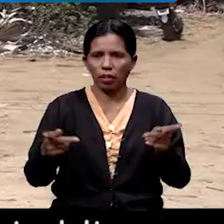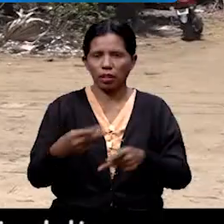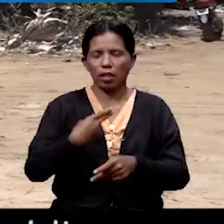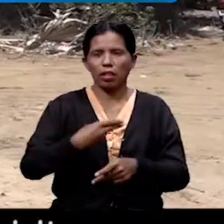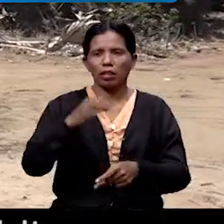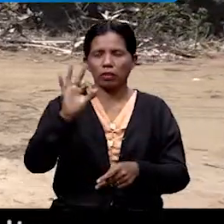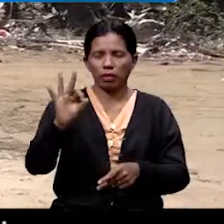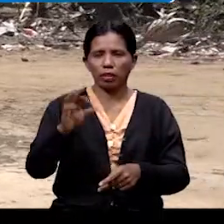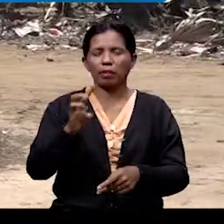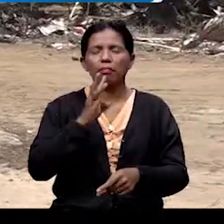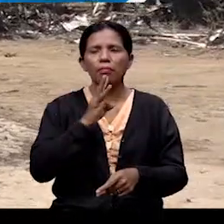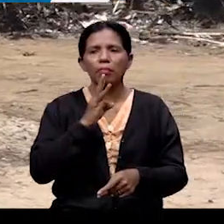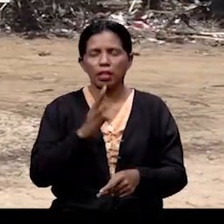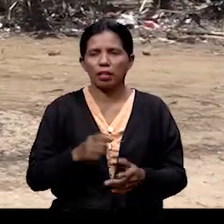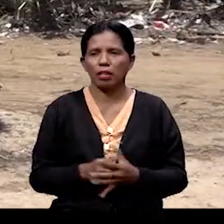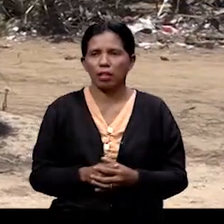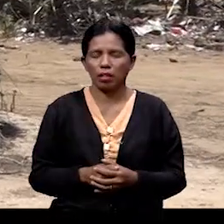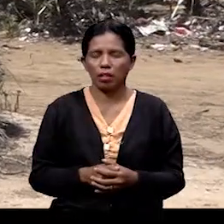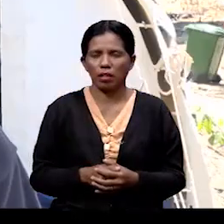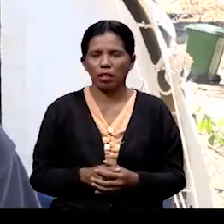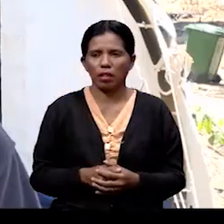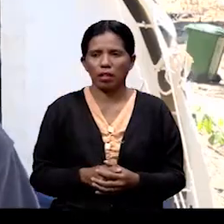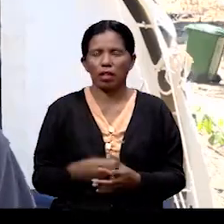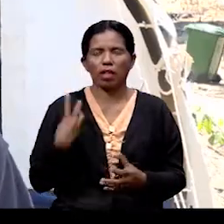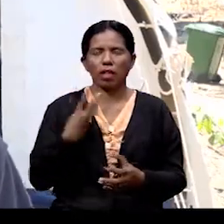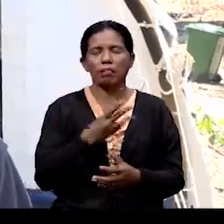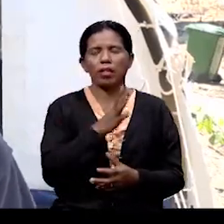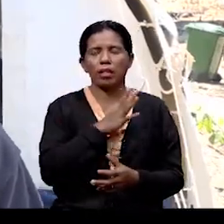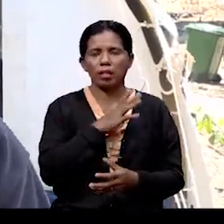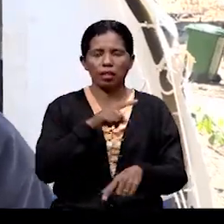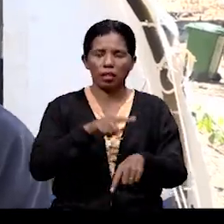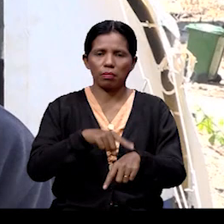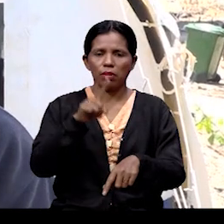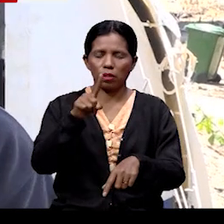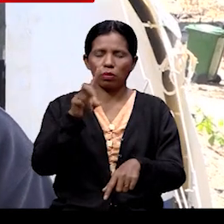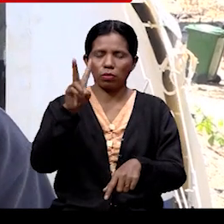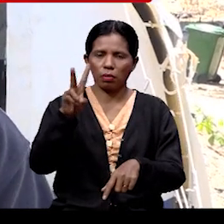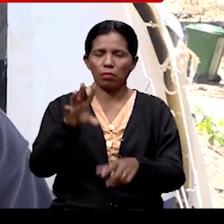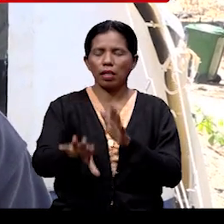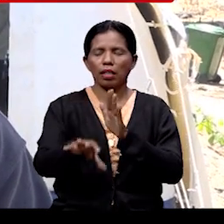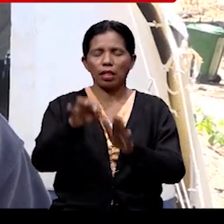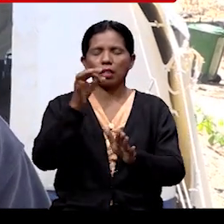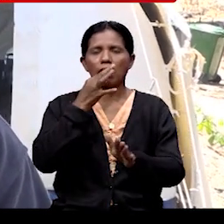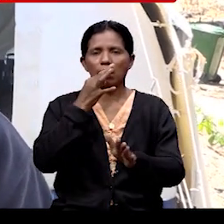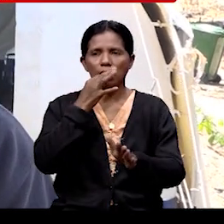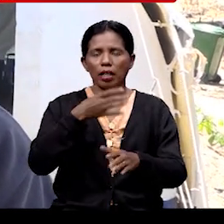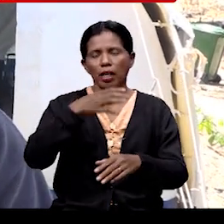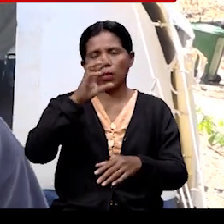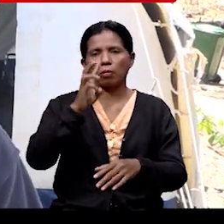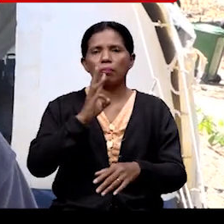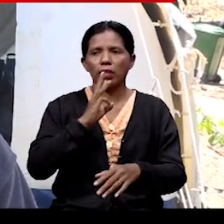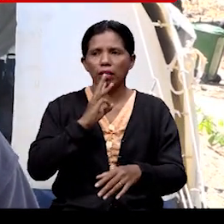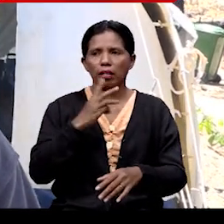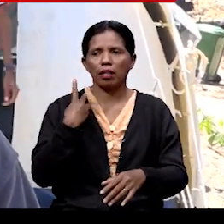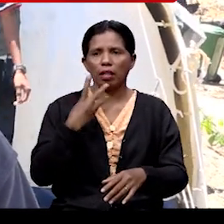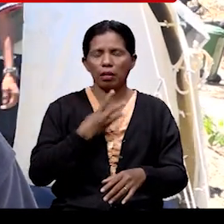rumah B. Ami darsan karves ami hentor tukida tukurwa ma amfing hetang ha ini dah hemo B mas ami